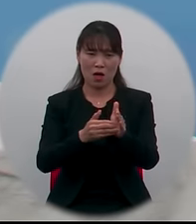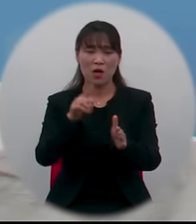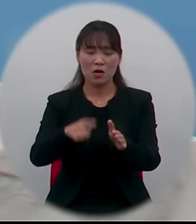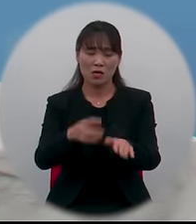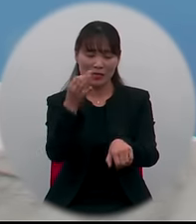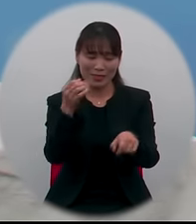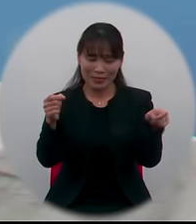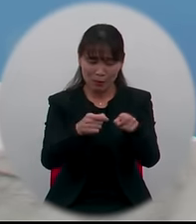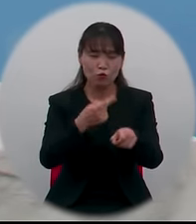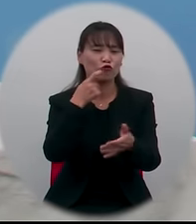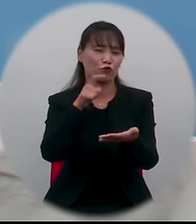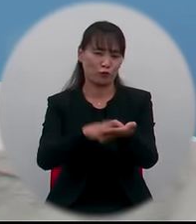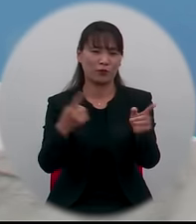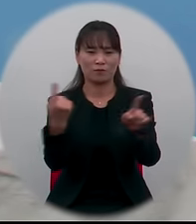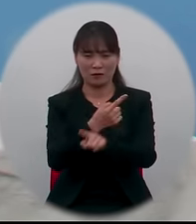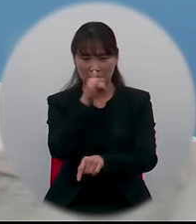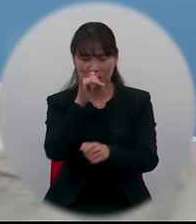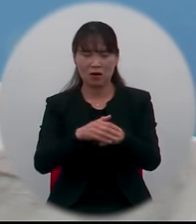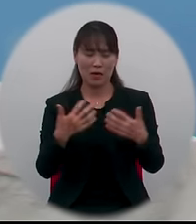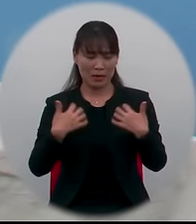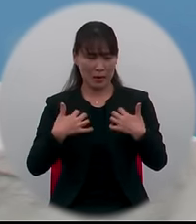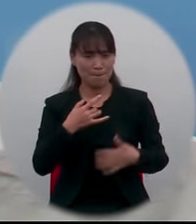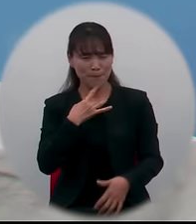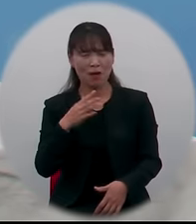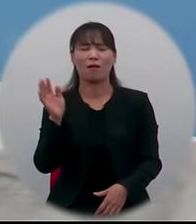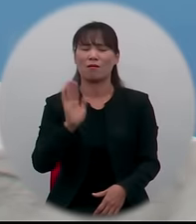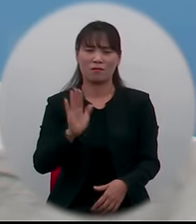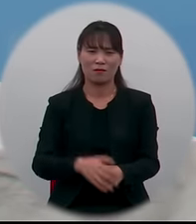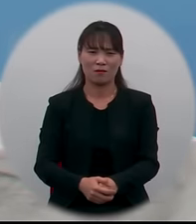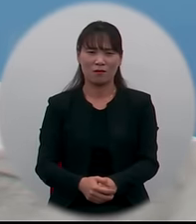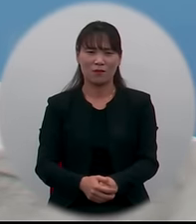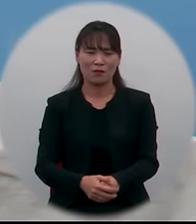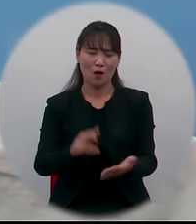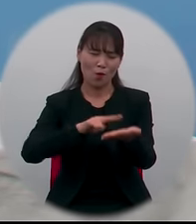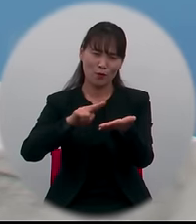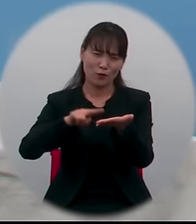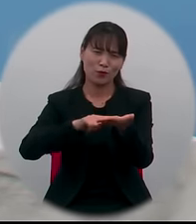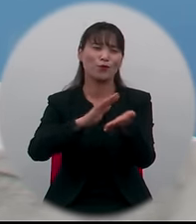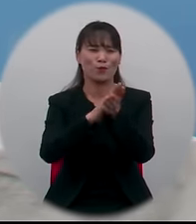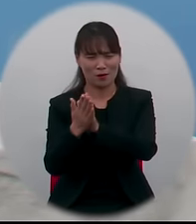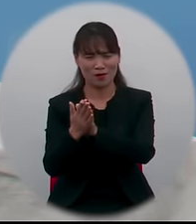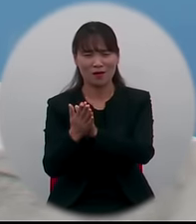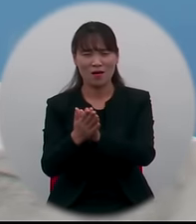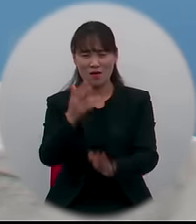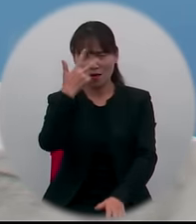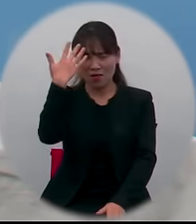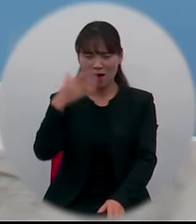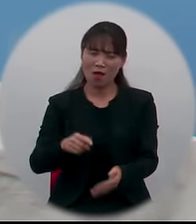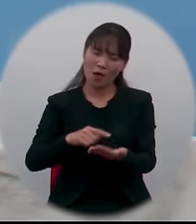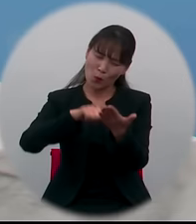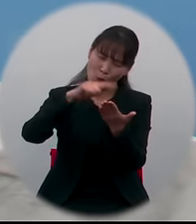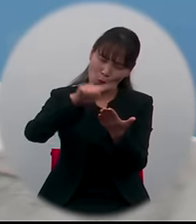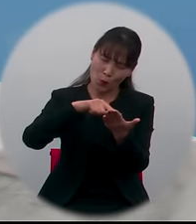바뀌어져 있습니다 게임만 그렇게 되어 있느냐 아닙니다 웹툰도 달라졌어요 예전 웹툰들은 이렇게 길게 내려 보거나 글자가